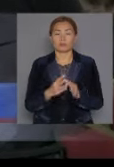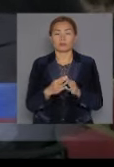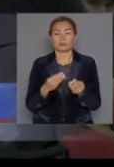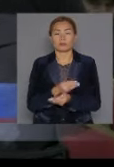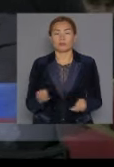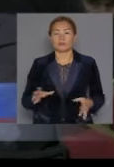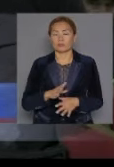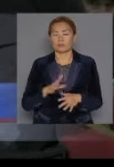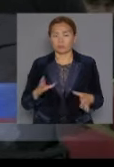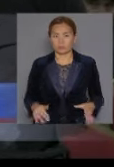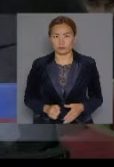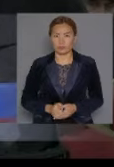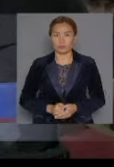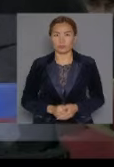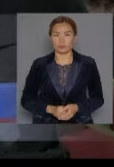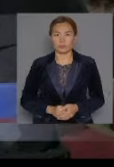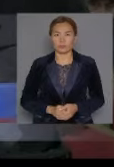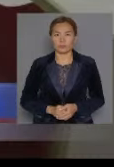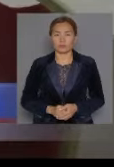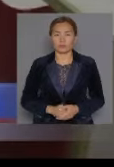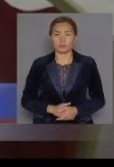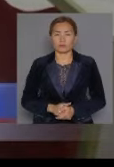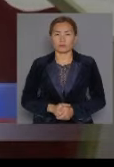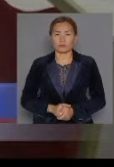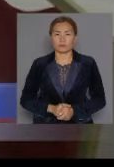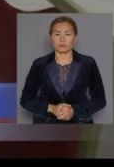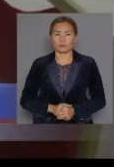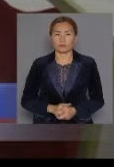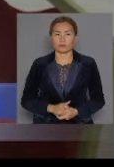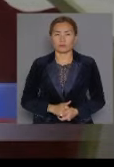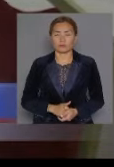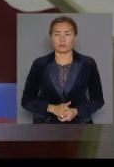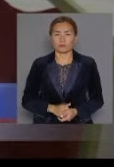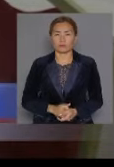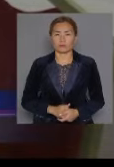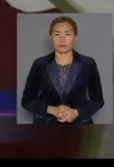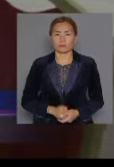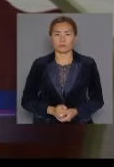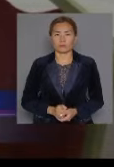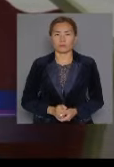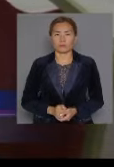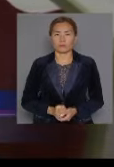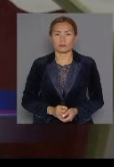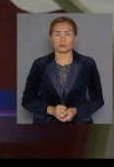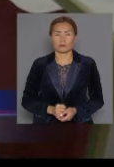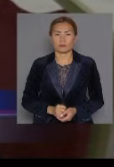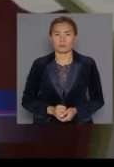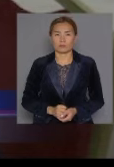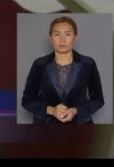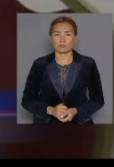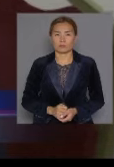жоқ, 20 жылдан қозғалмайды деген келісім кіремеймін. 23-тен бері ешқандай кезектілік қозғалған жоқ.